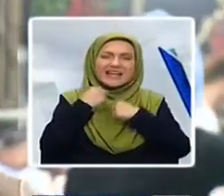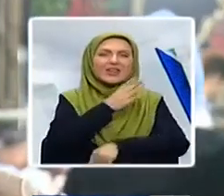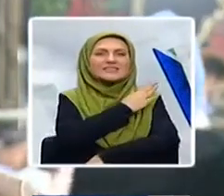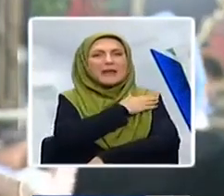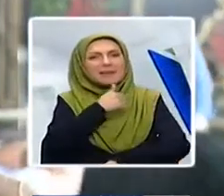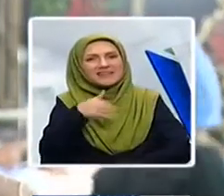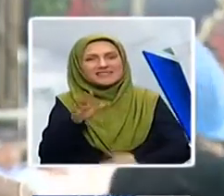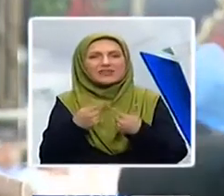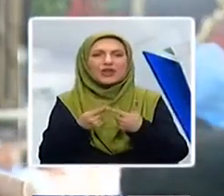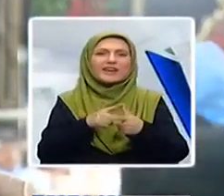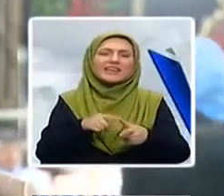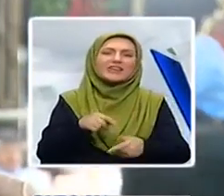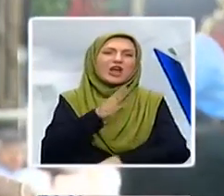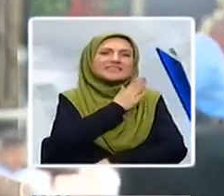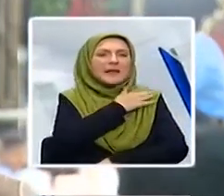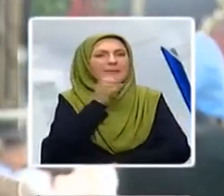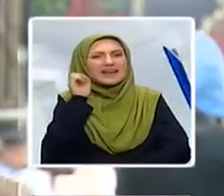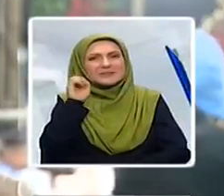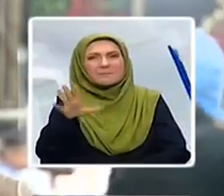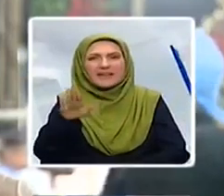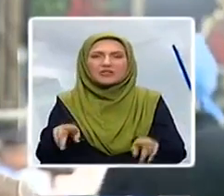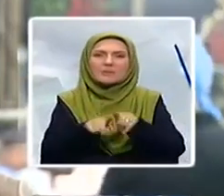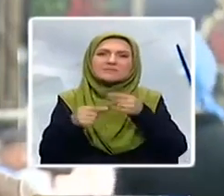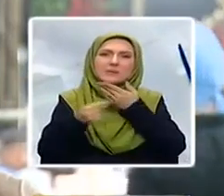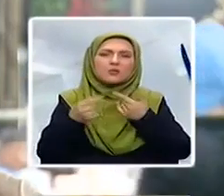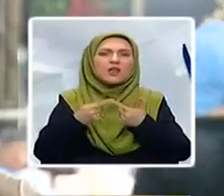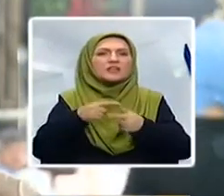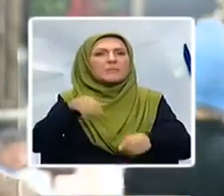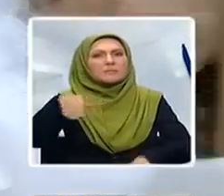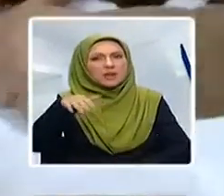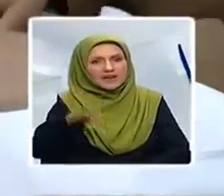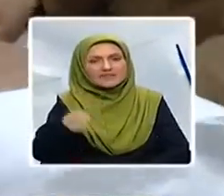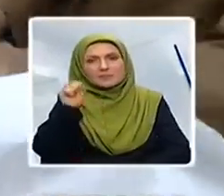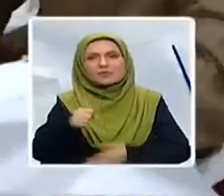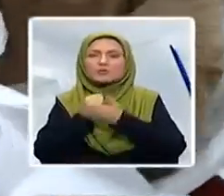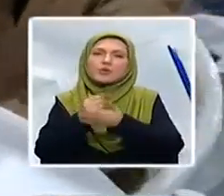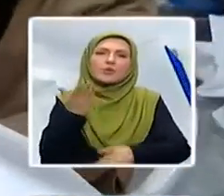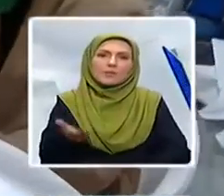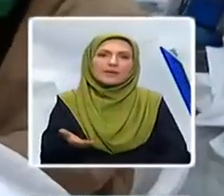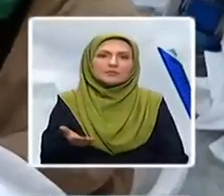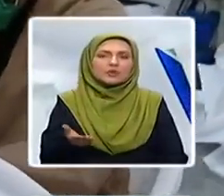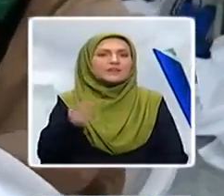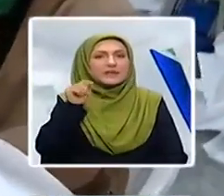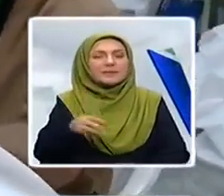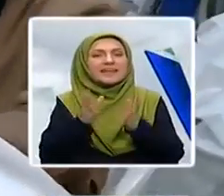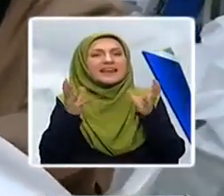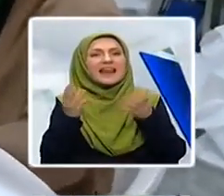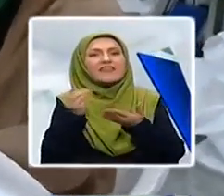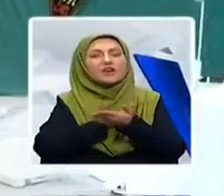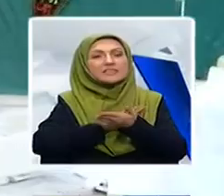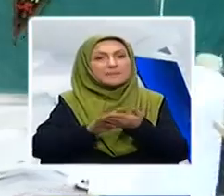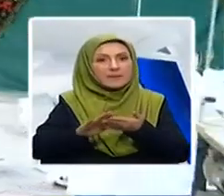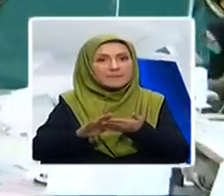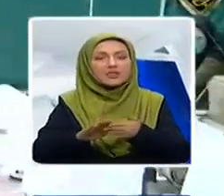بی‌سرپرست یا خانواده‌های نیازمند رو بحث اشتغالشون رو در حسینی داشته باشیم. بخش زیادی از ملزومات بهداشتی پیشگیری از کرونا